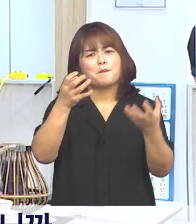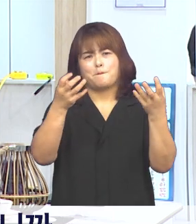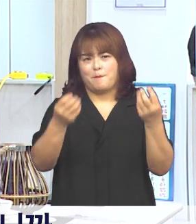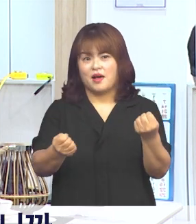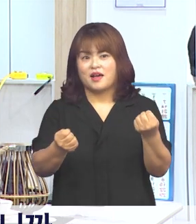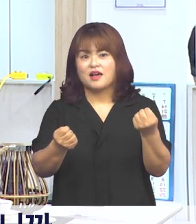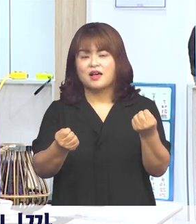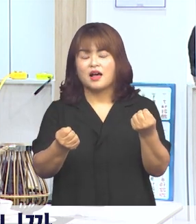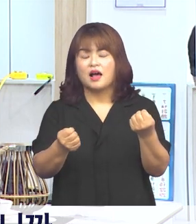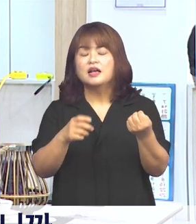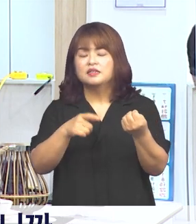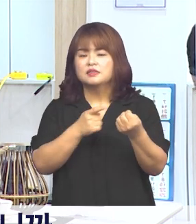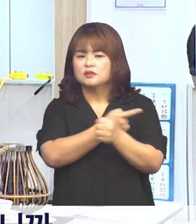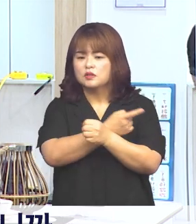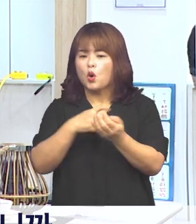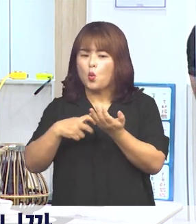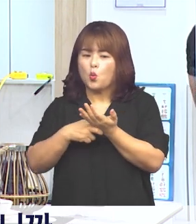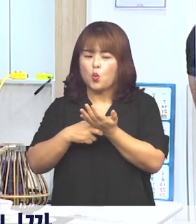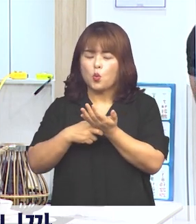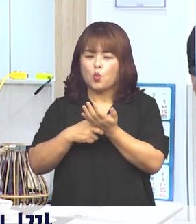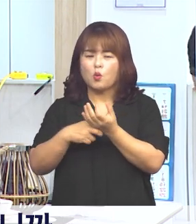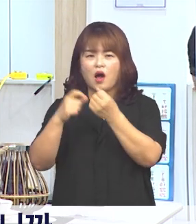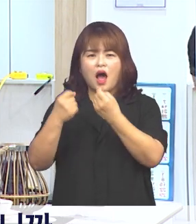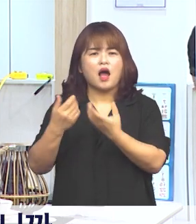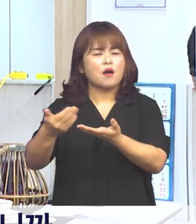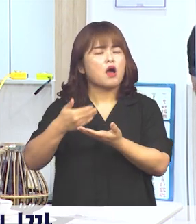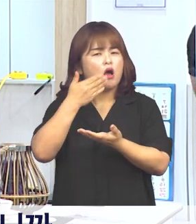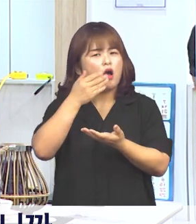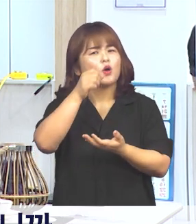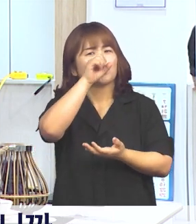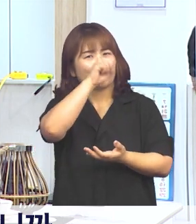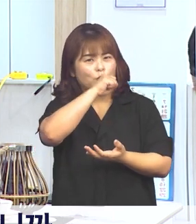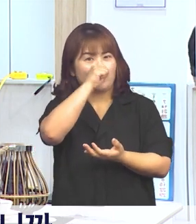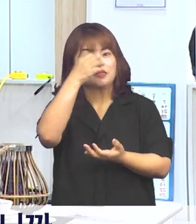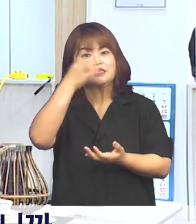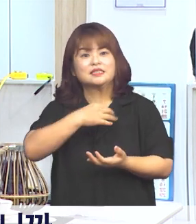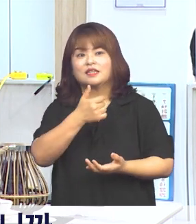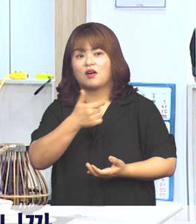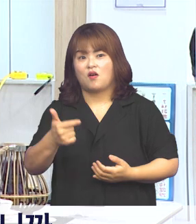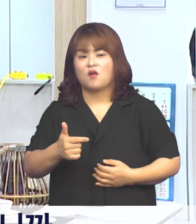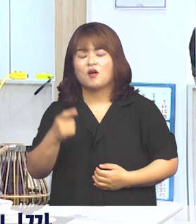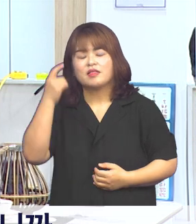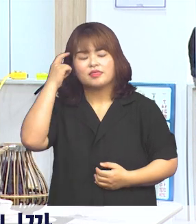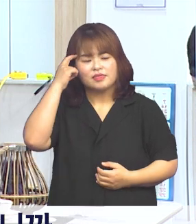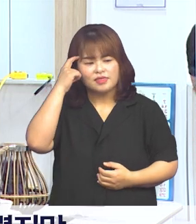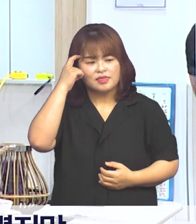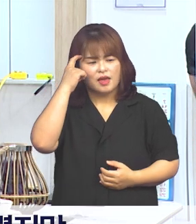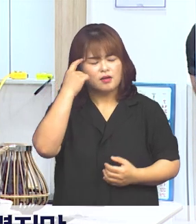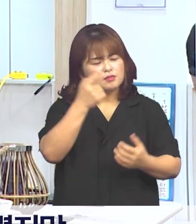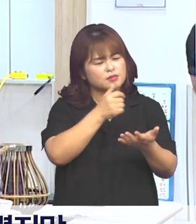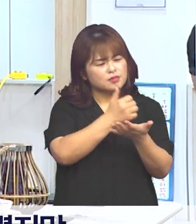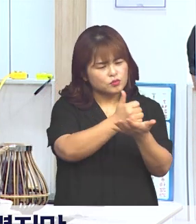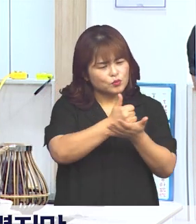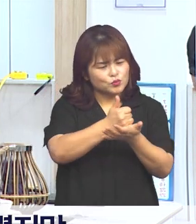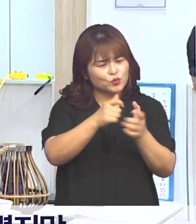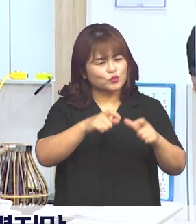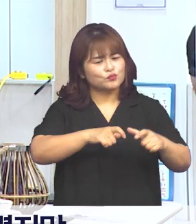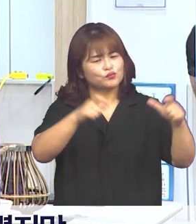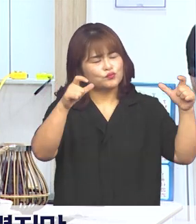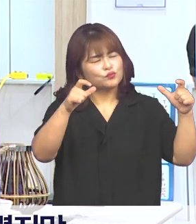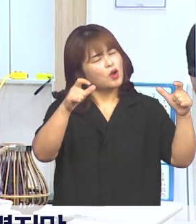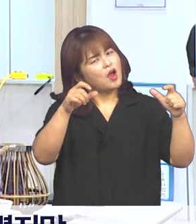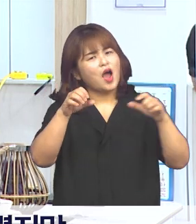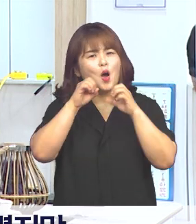메이커도 많고 그러다 보니까 온누리 상품권으로 인해서 할인을 받으시는 게 굉장히 큰 장점이 될 수 있고 집객률이